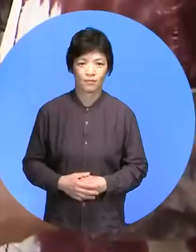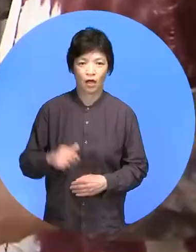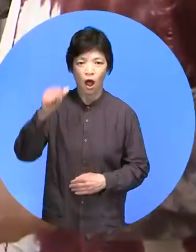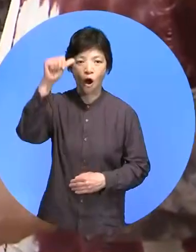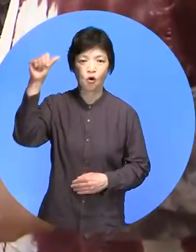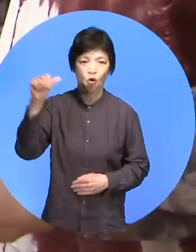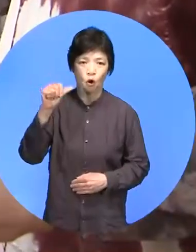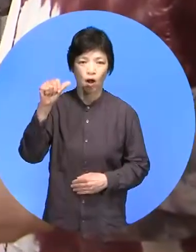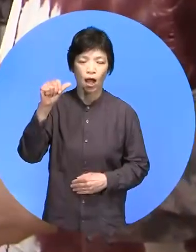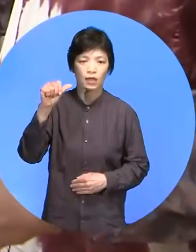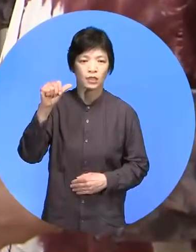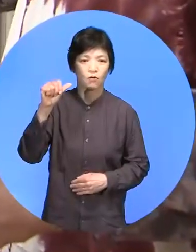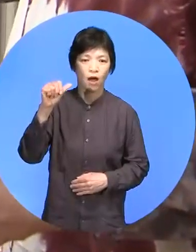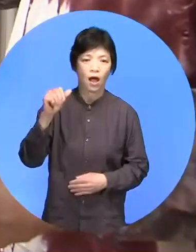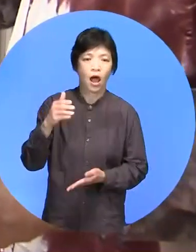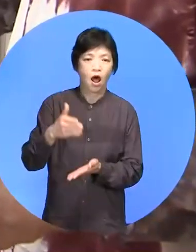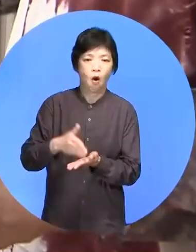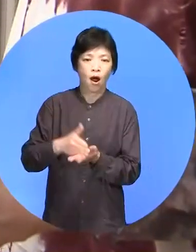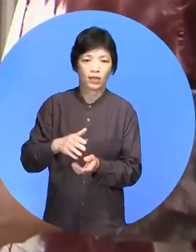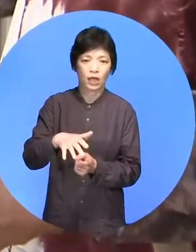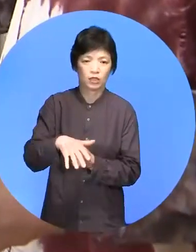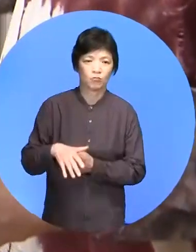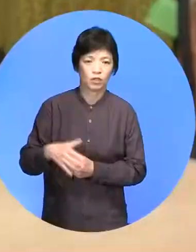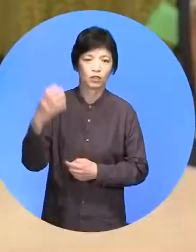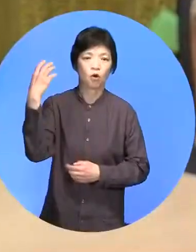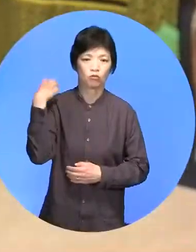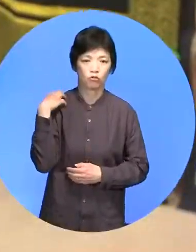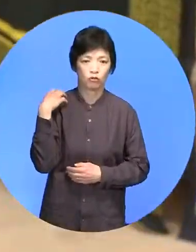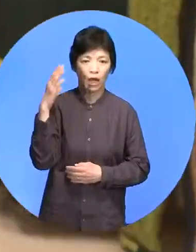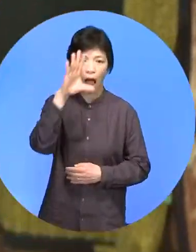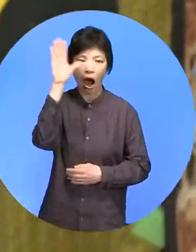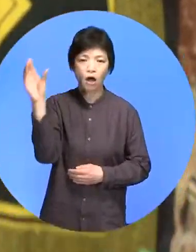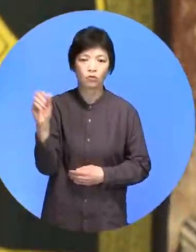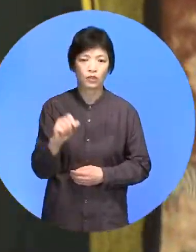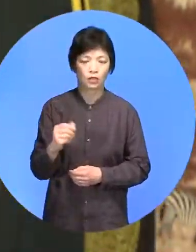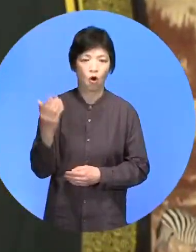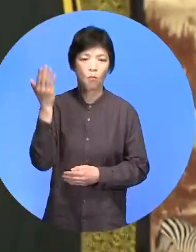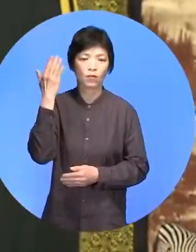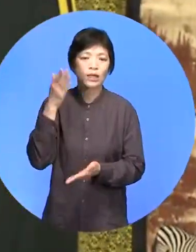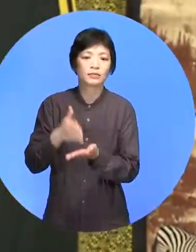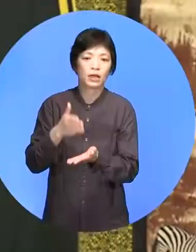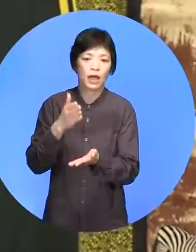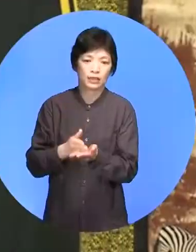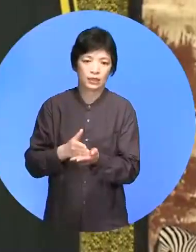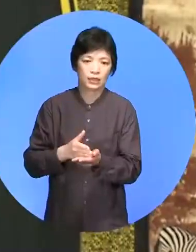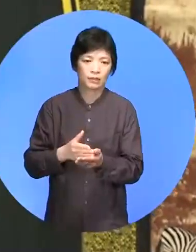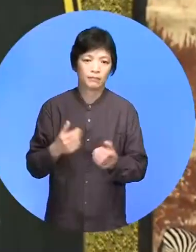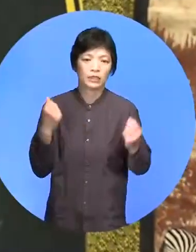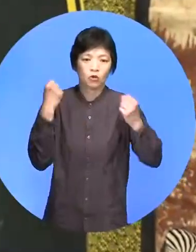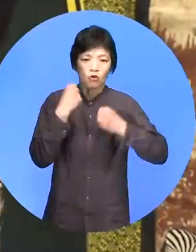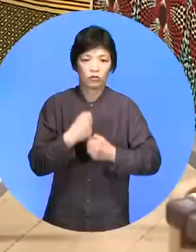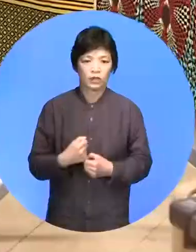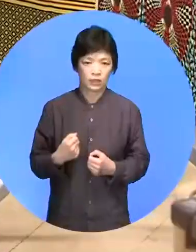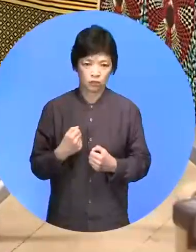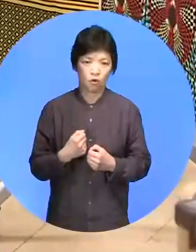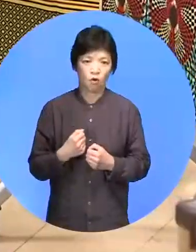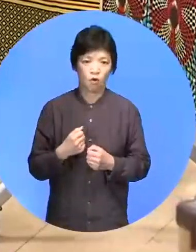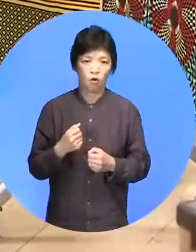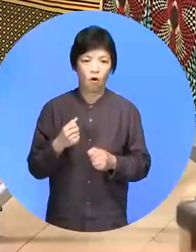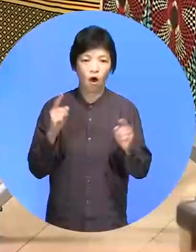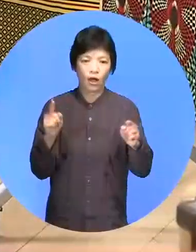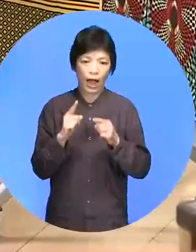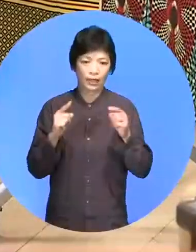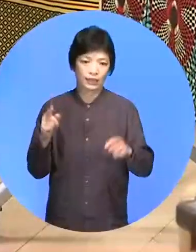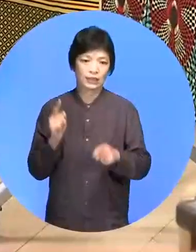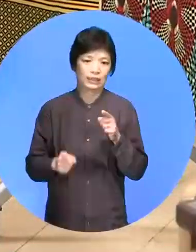5階リハーサル室ではお話村によるアフリカの昔話や民族衣装の着付け体験、楽器に触れられ